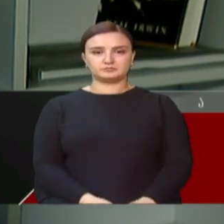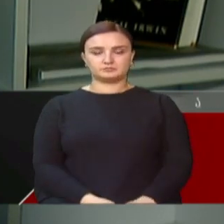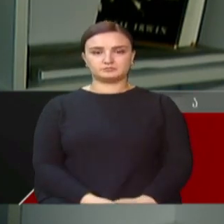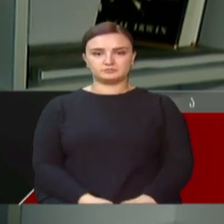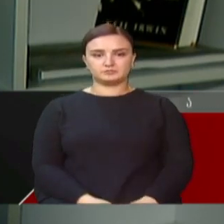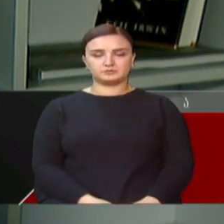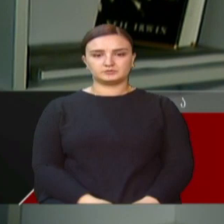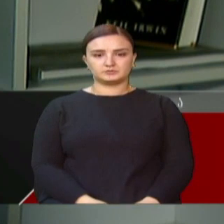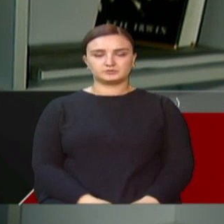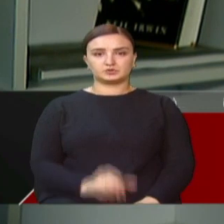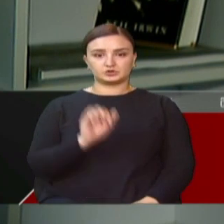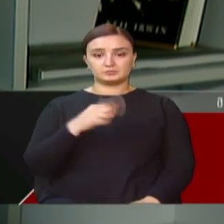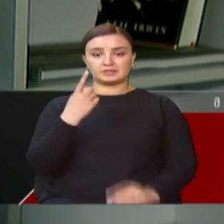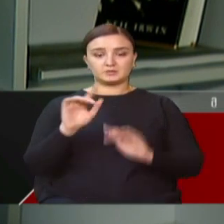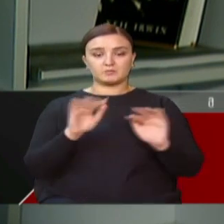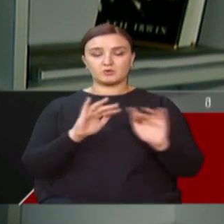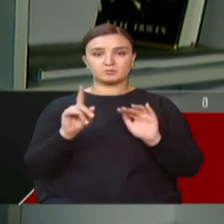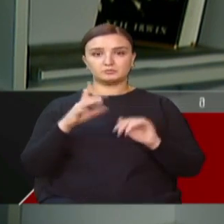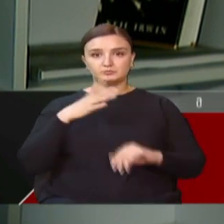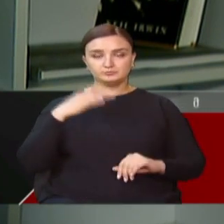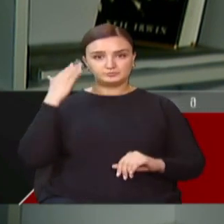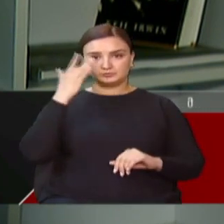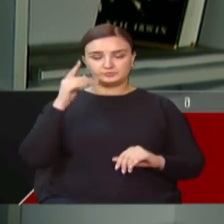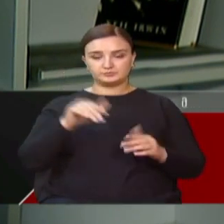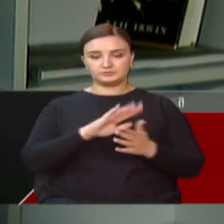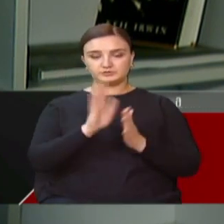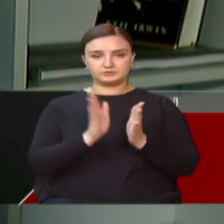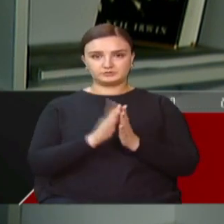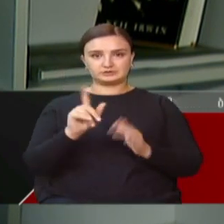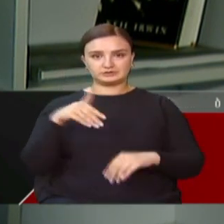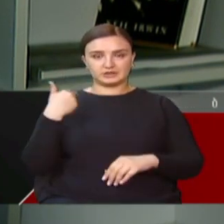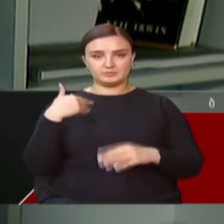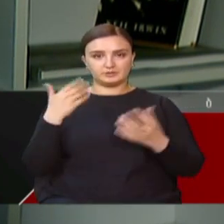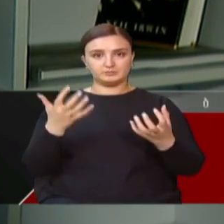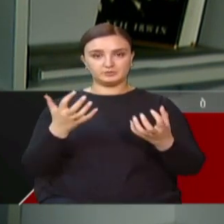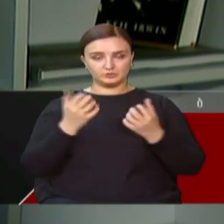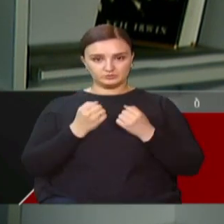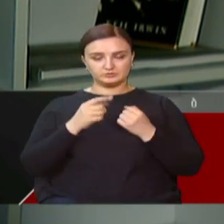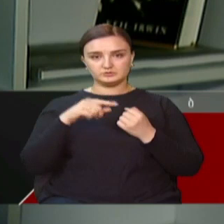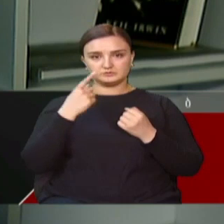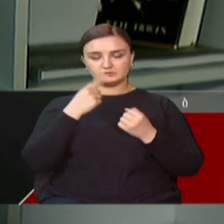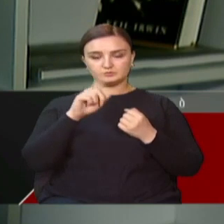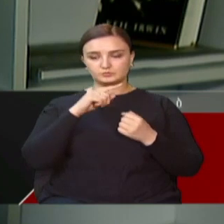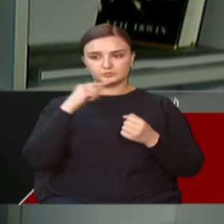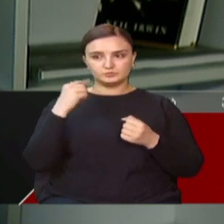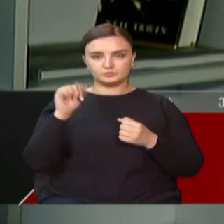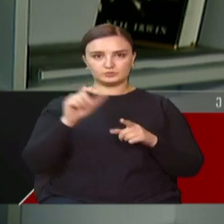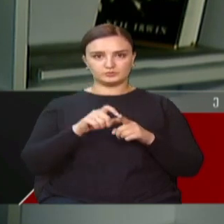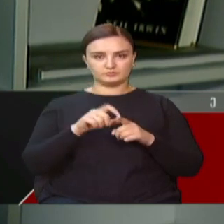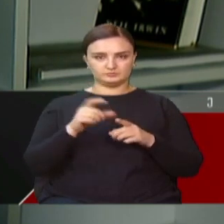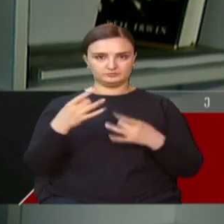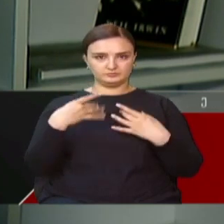შეიძლება ერთი სცენარი ის იყოს, რომ ქართულმა ოცნებამ ამისგან რაღაც მთლიანად ბენეფიტები მიიღოს, თქვას, რომ რუსებს როგორ მეძახით,